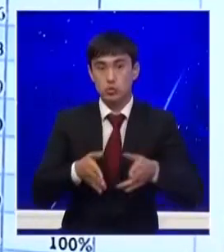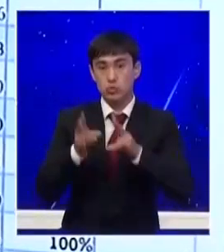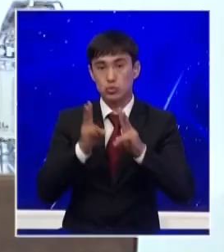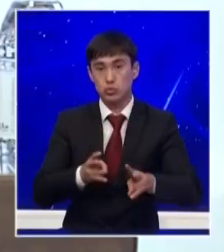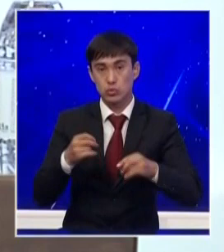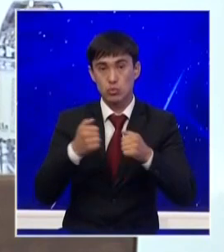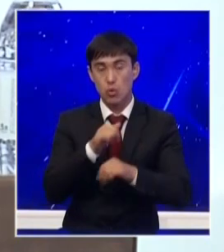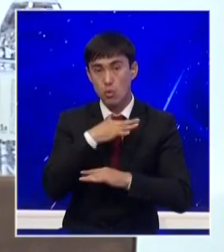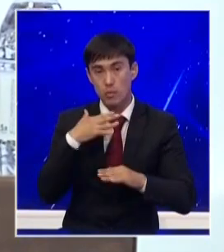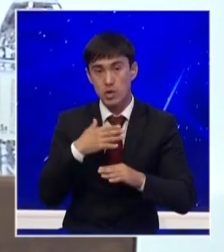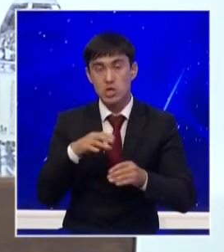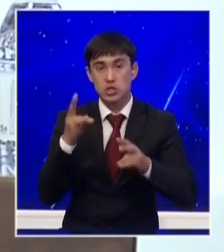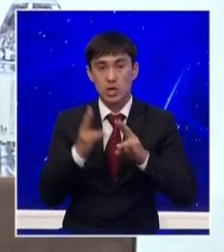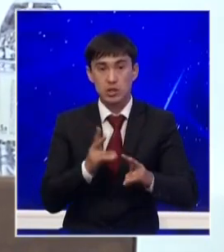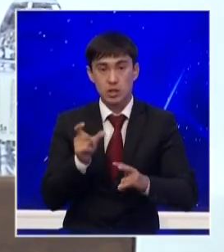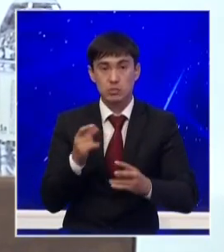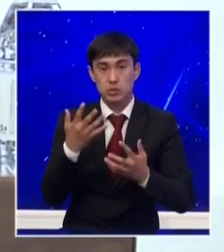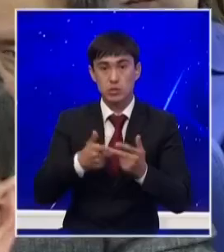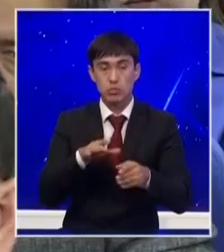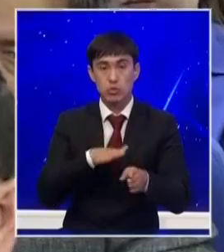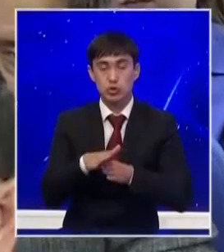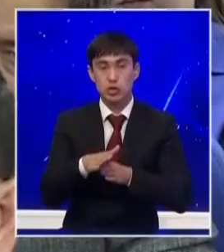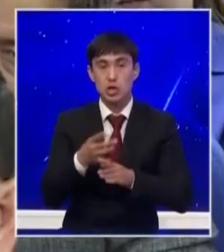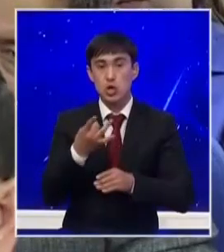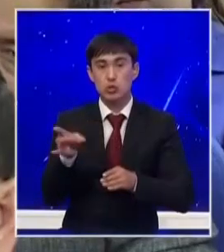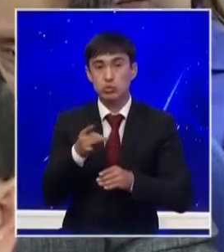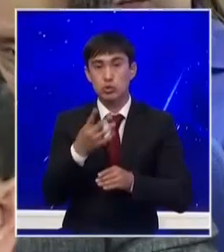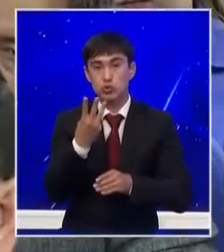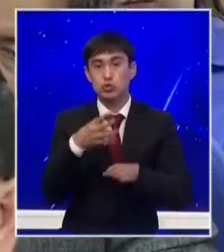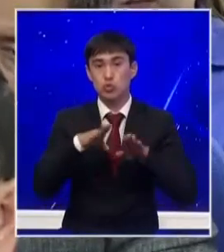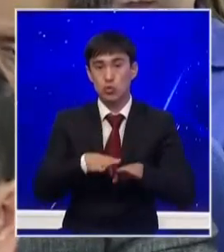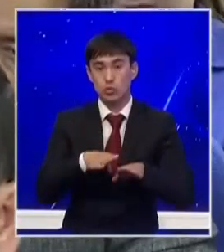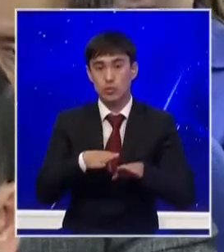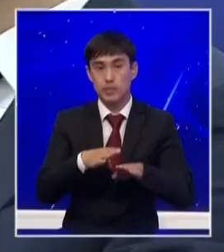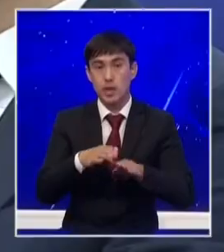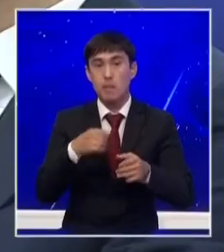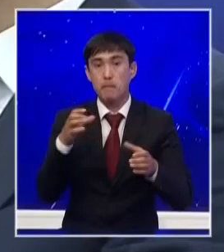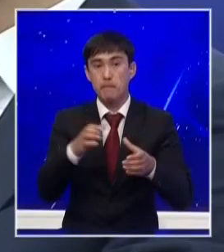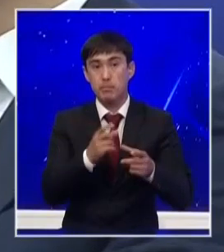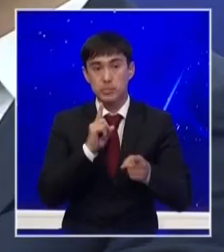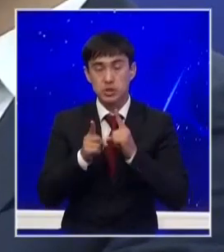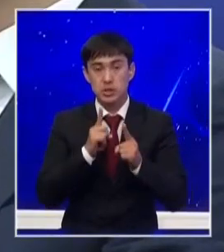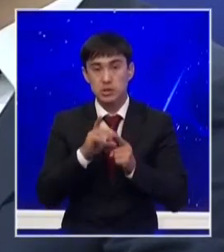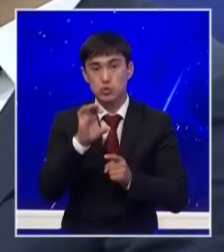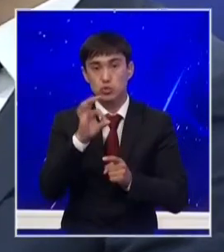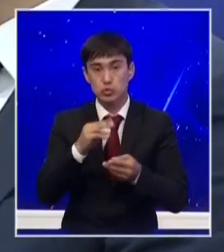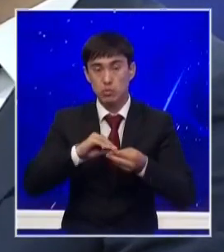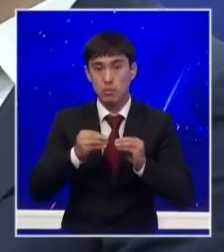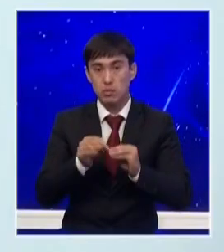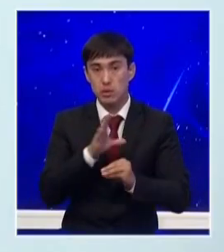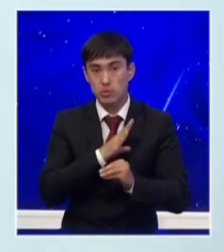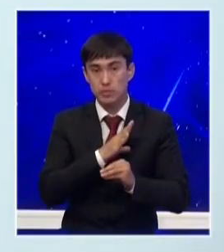да көп болады. Жарақаттанғандар саны бойынша өңір республикада 3-ші орында тұр. Басқосуда әлеуметтік саланың проблемалары